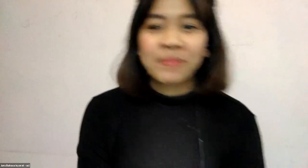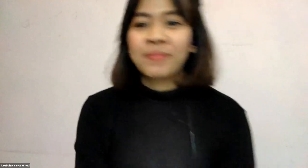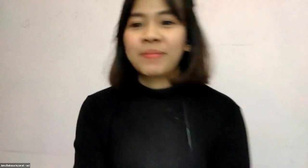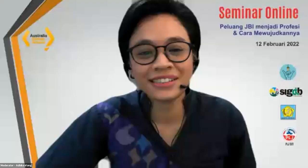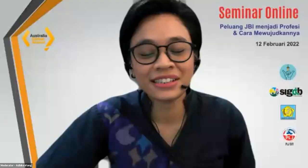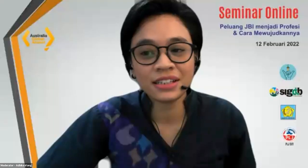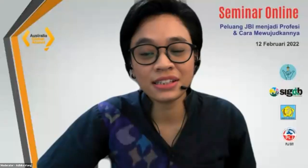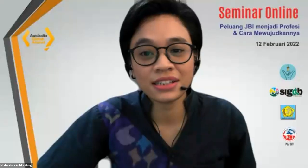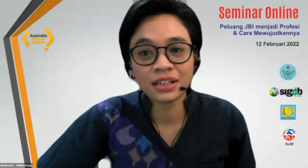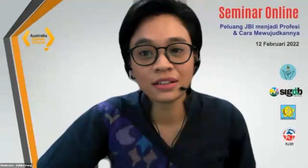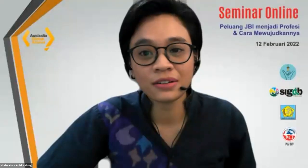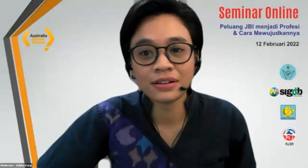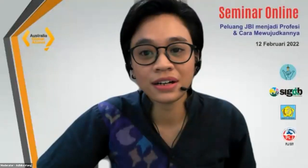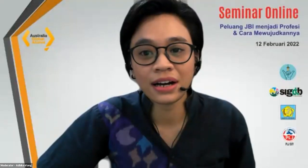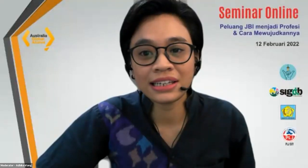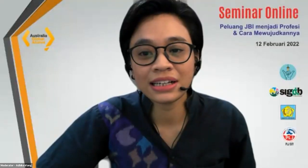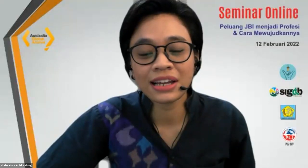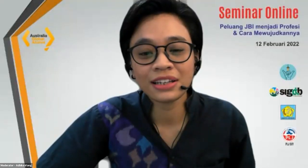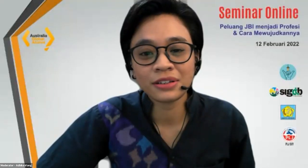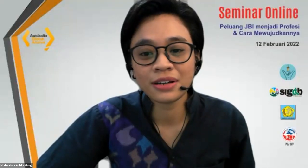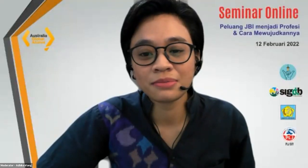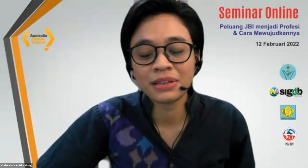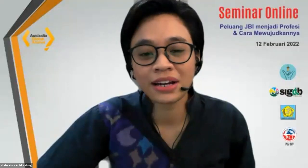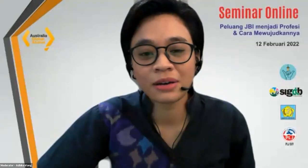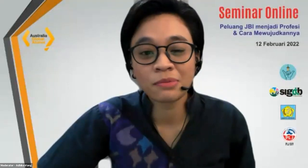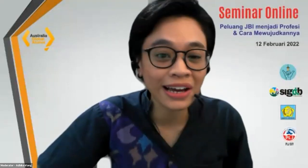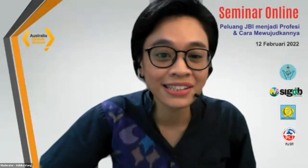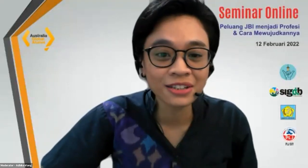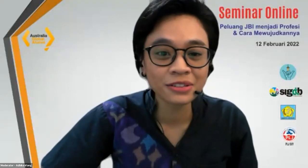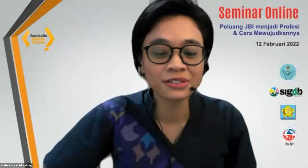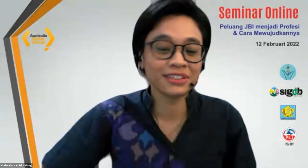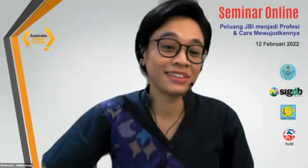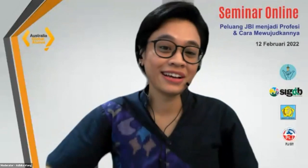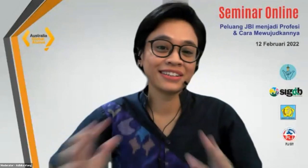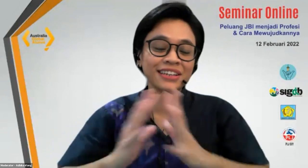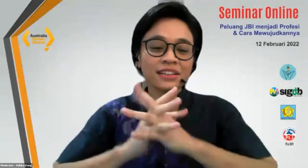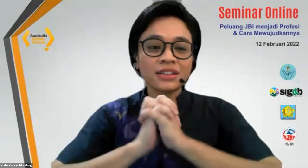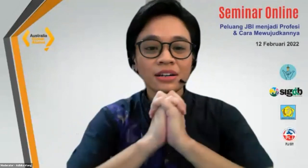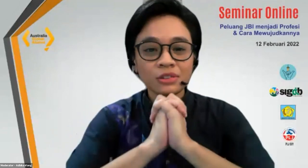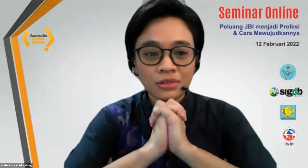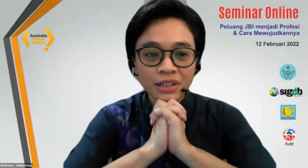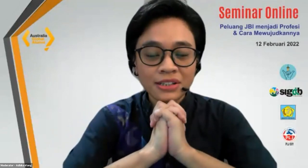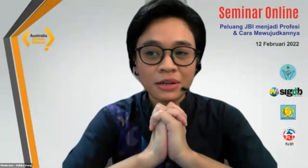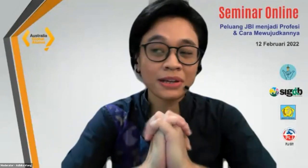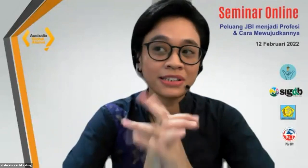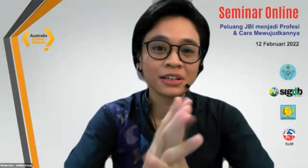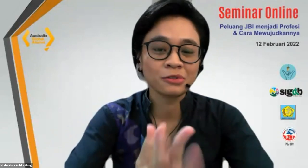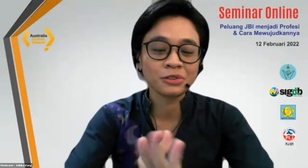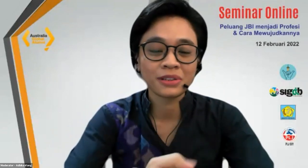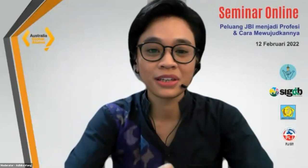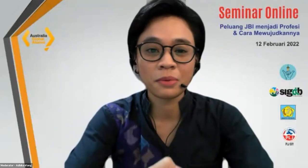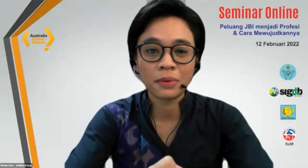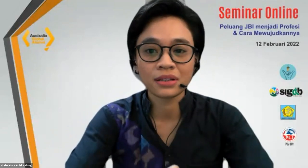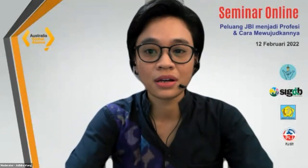ya Jadi kalau iklan itu ya Bilangnya mulai aja dulu gitu ya kita sekarang tuh yang saya pelajari